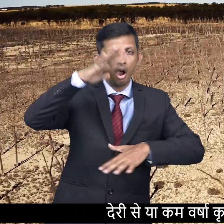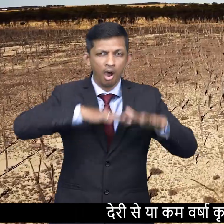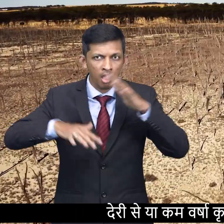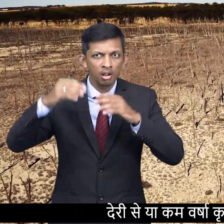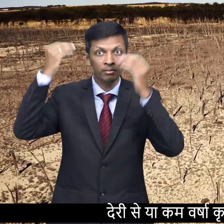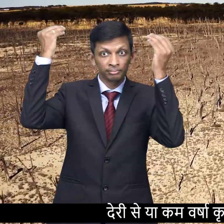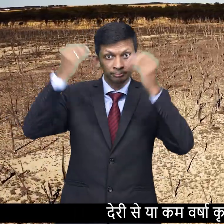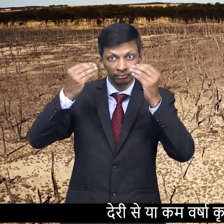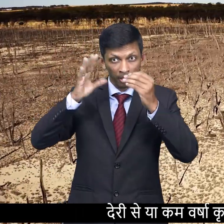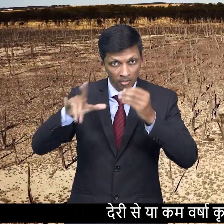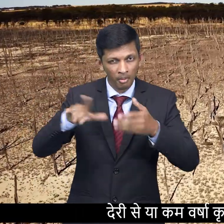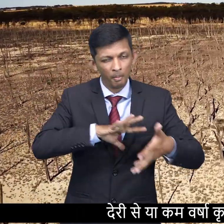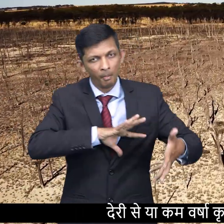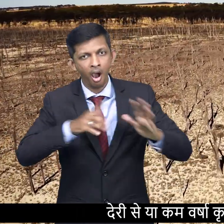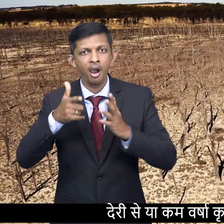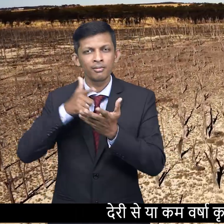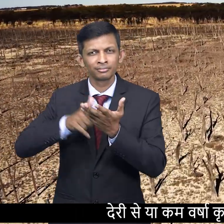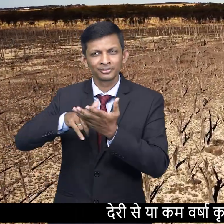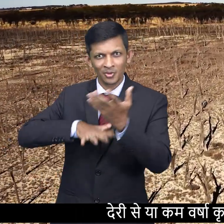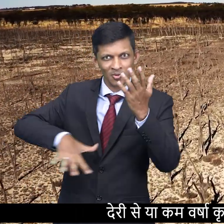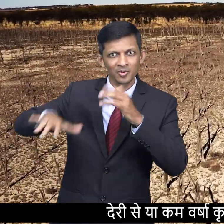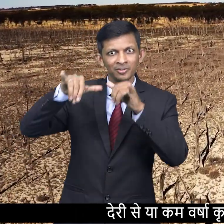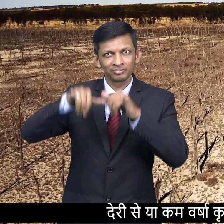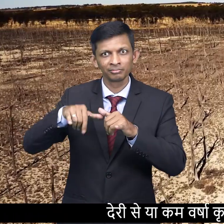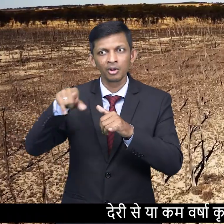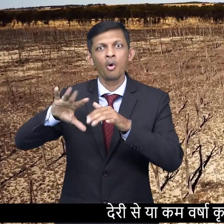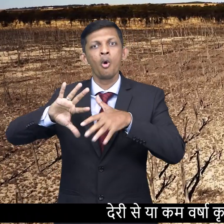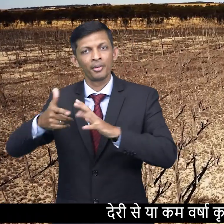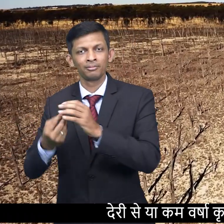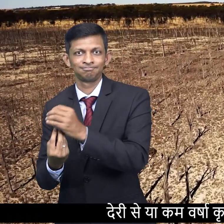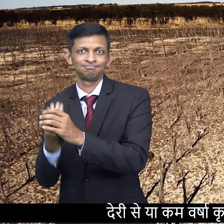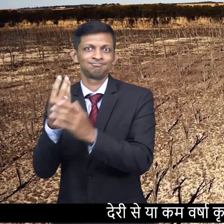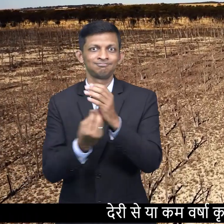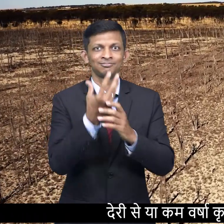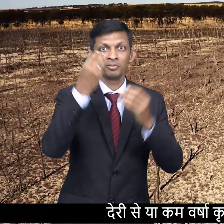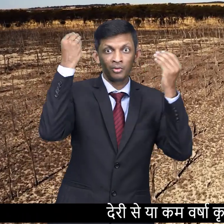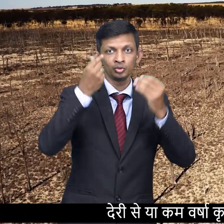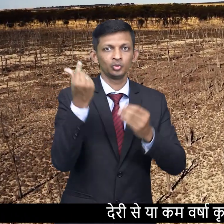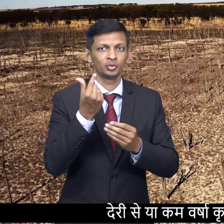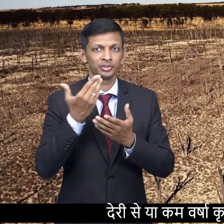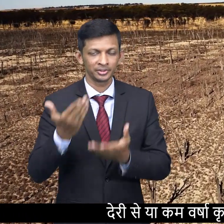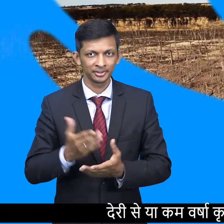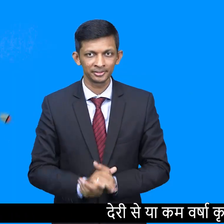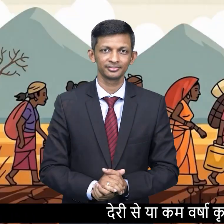देरी से या कम वर्षा कृषि भूमि को गैर खेती योग्य बना सकती है।